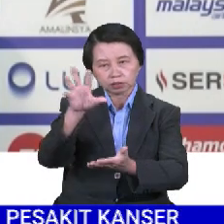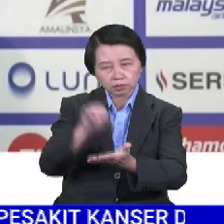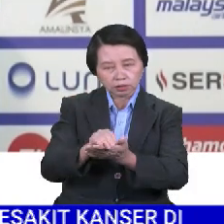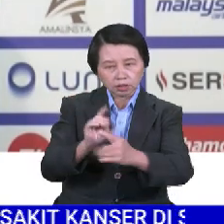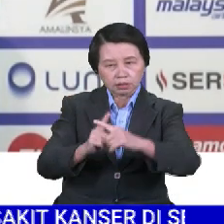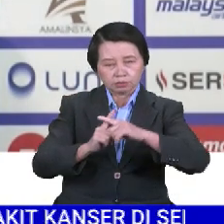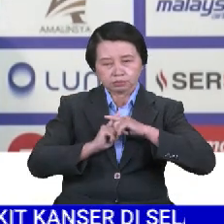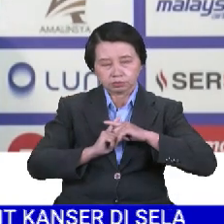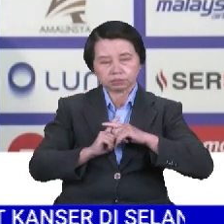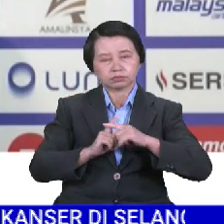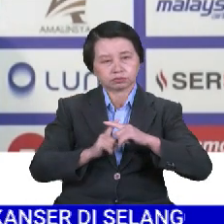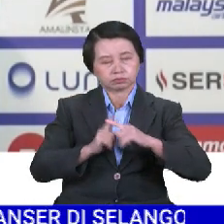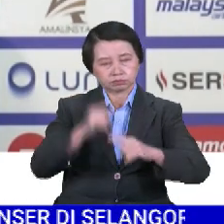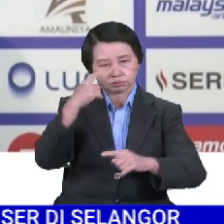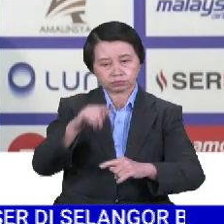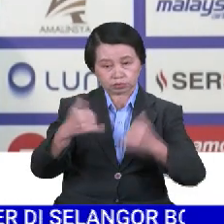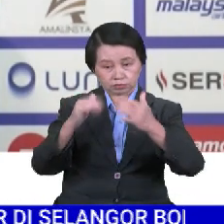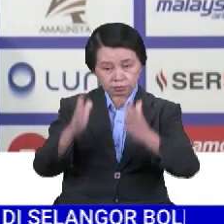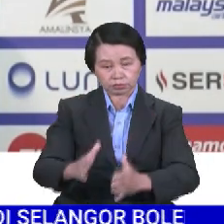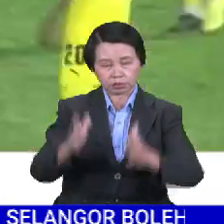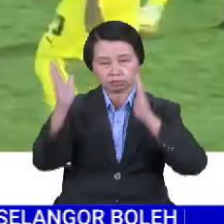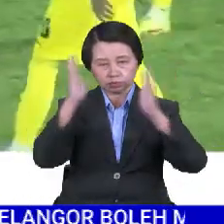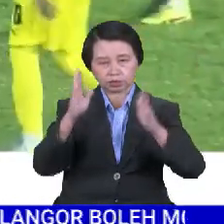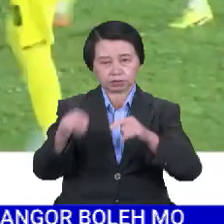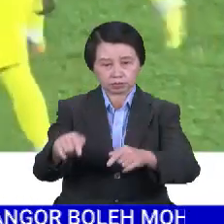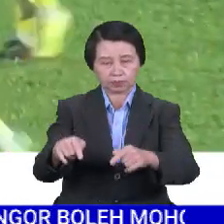positif atau impak yang positif kepada pemain-pemain lokal.